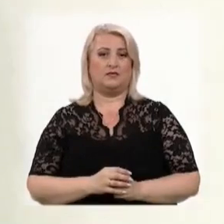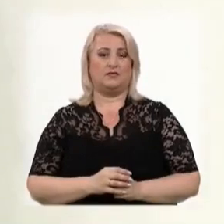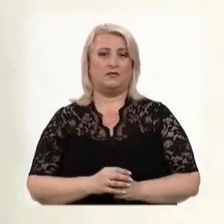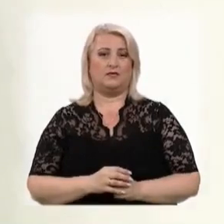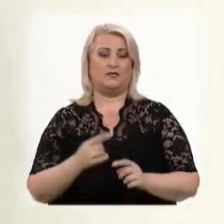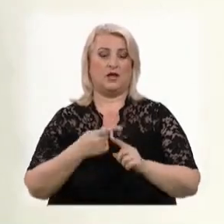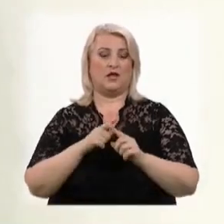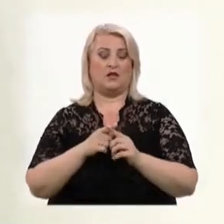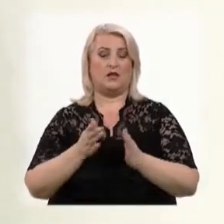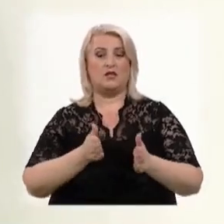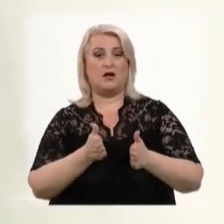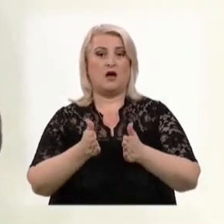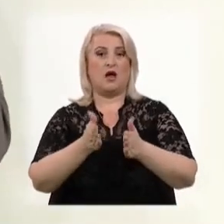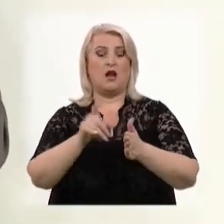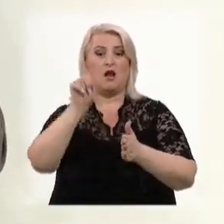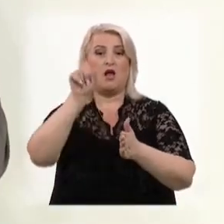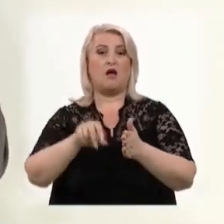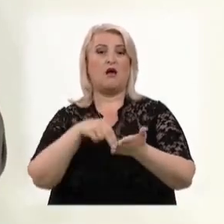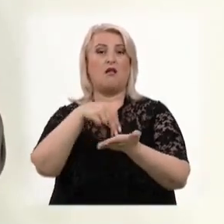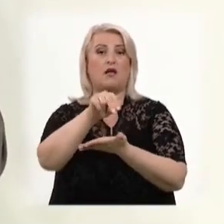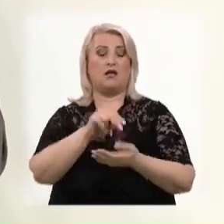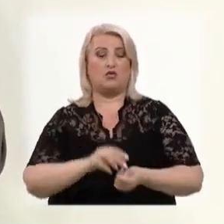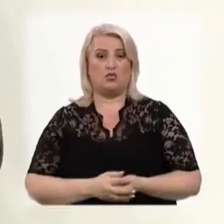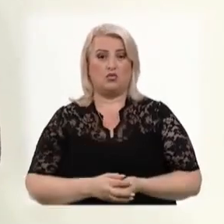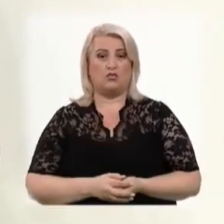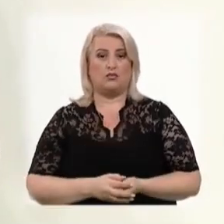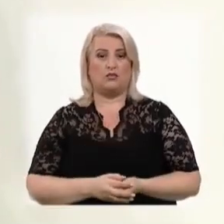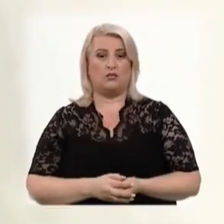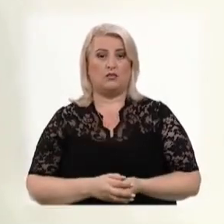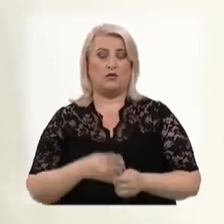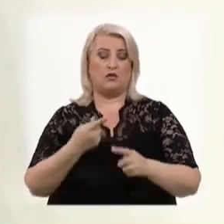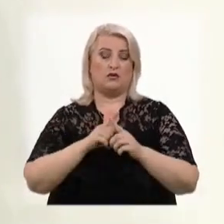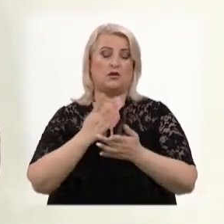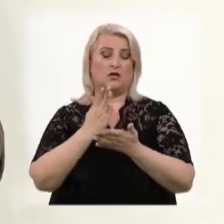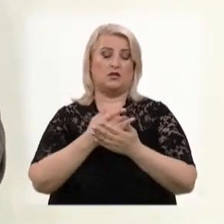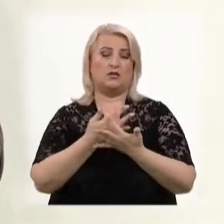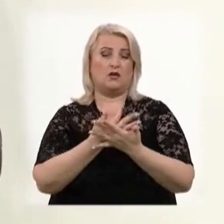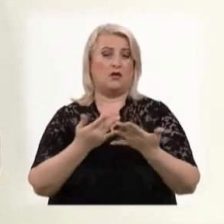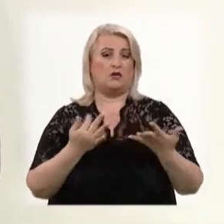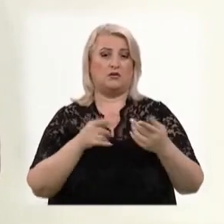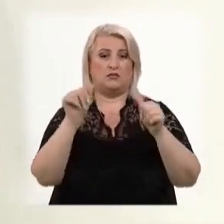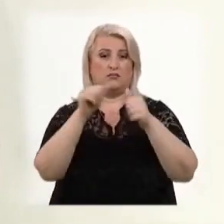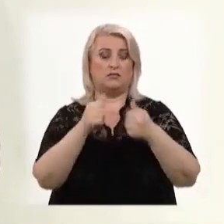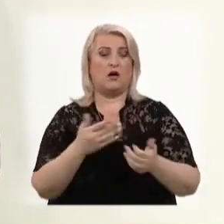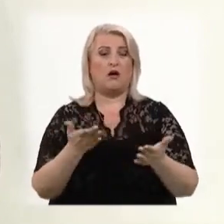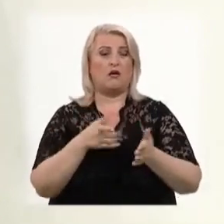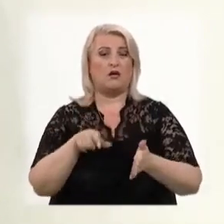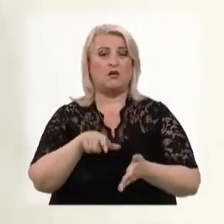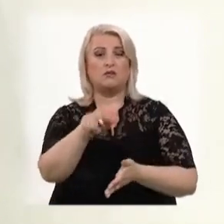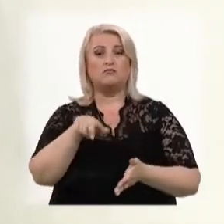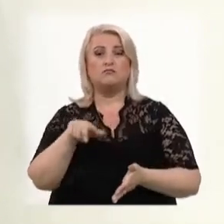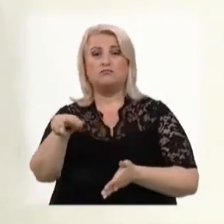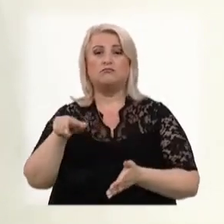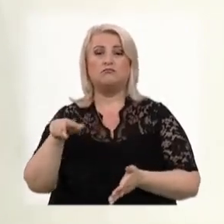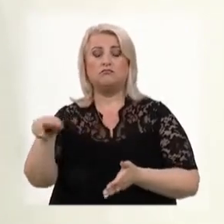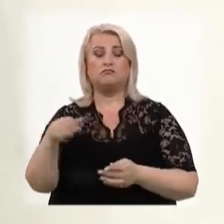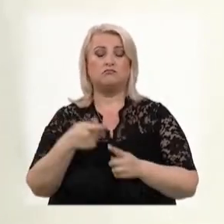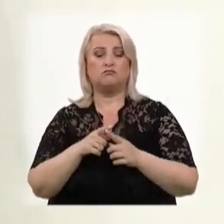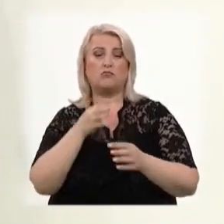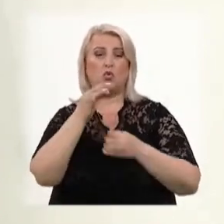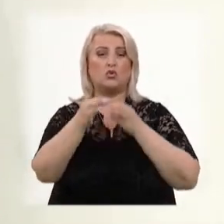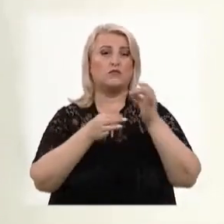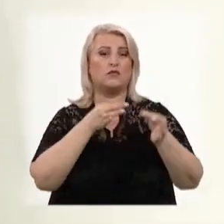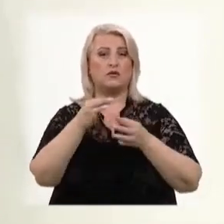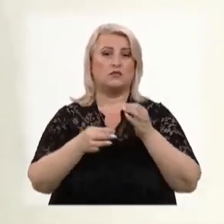Calea clientului este brodat în diferite formule de una din formulele este Ce fel de canale răspund la cetate